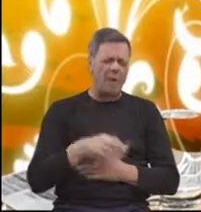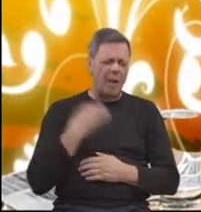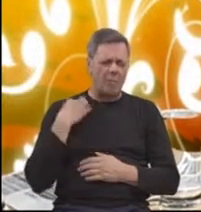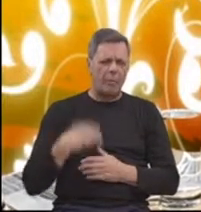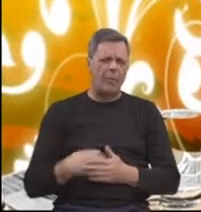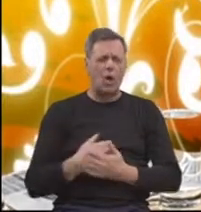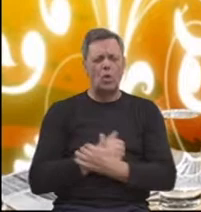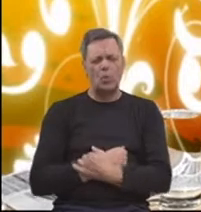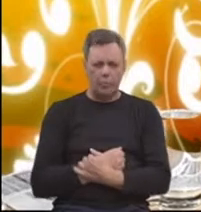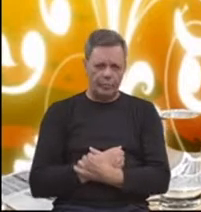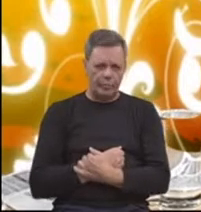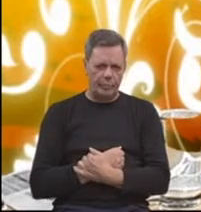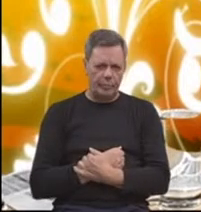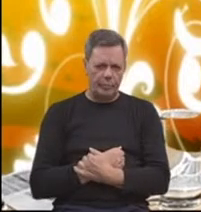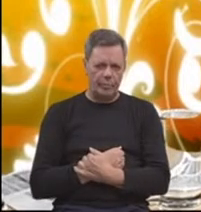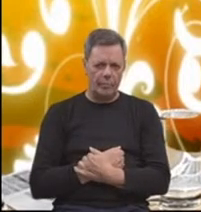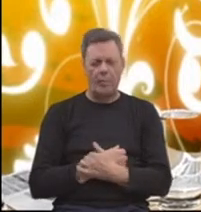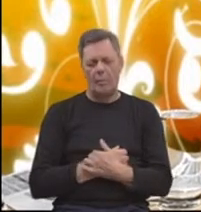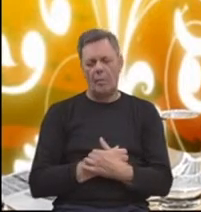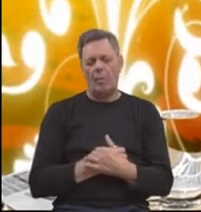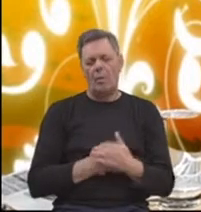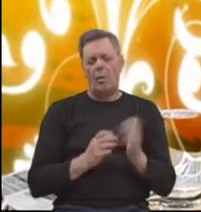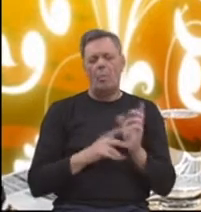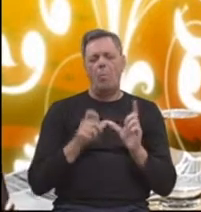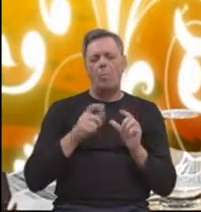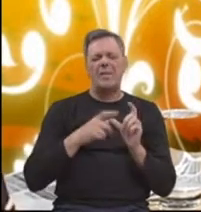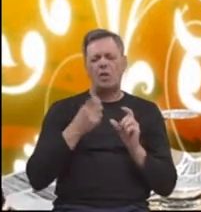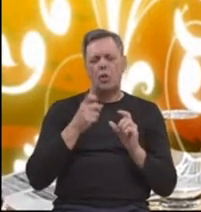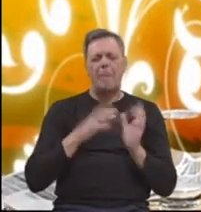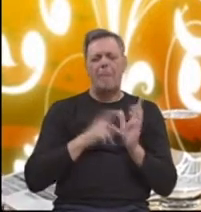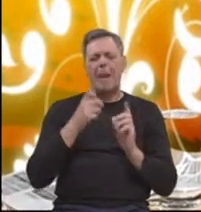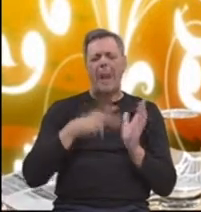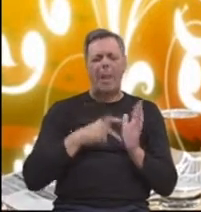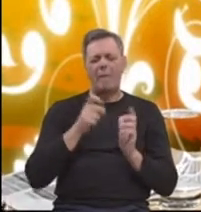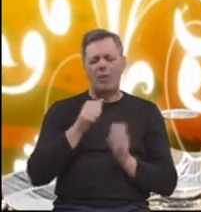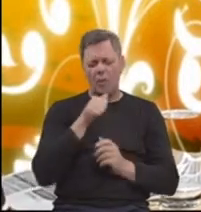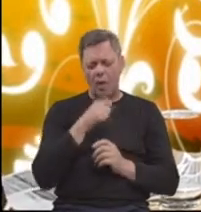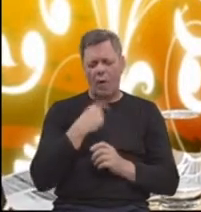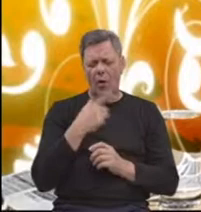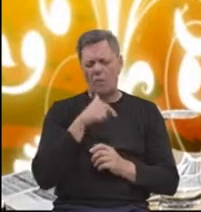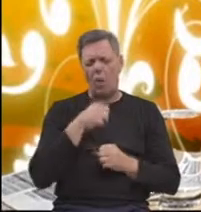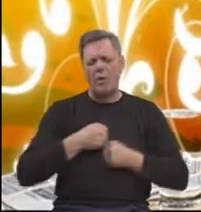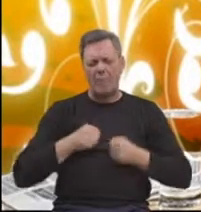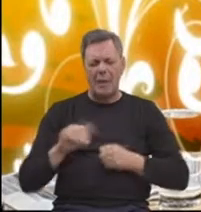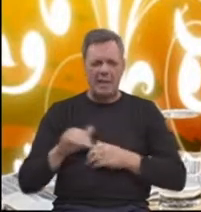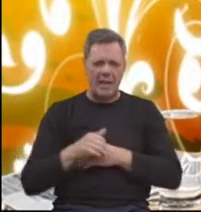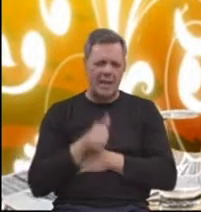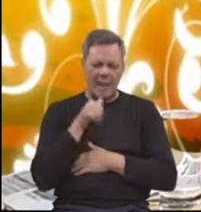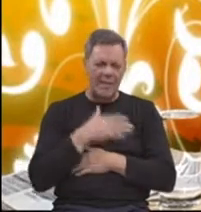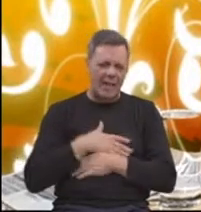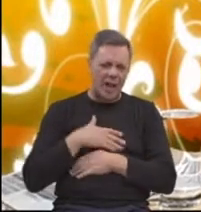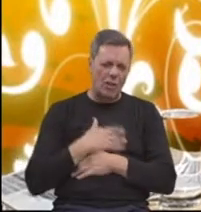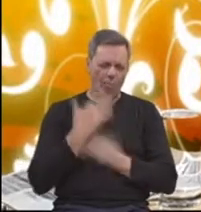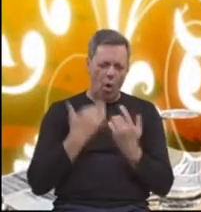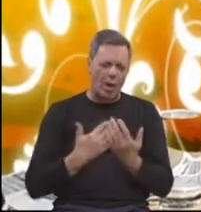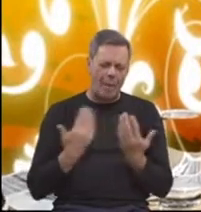profesoricu Sanju Musić-Milanović, pa smo govorili isključivo o debljini djece i strašnim, zaista strašnim